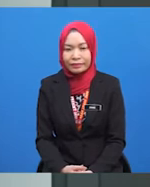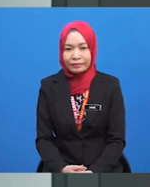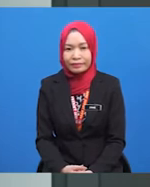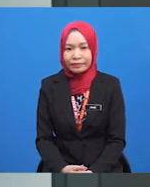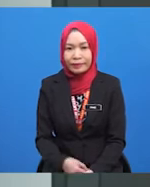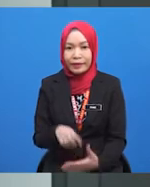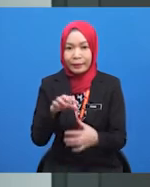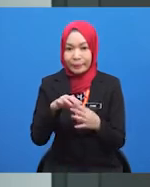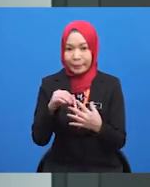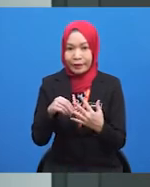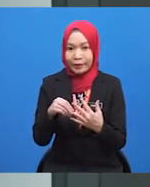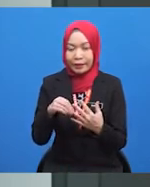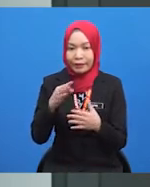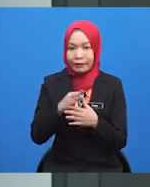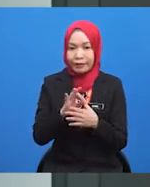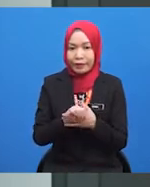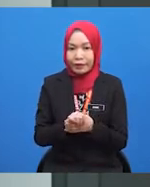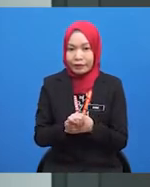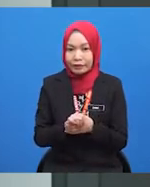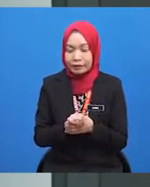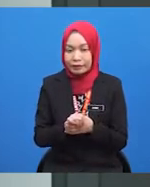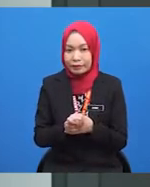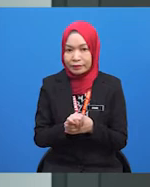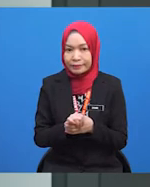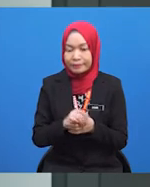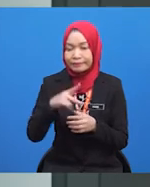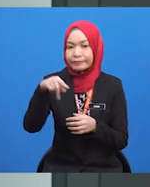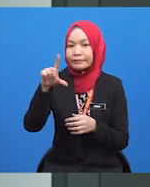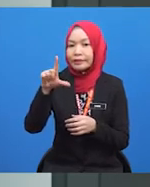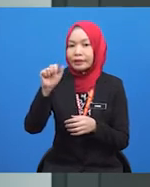Pilih File, kemudian pilih Place.